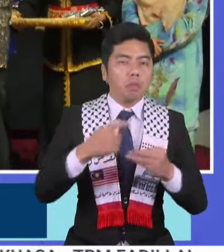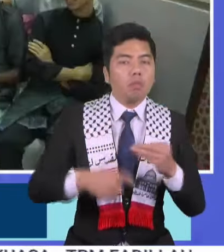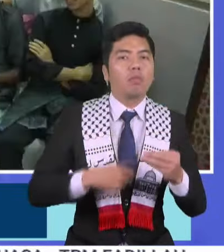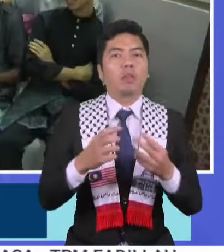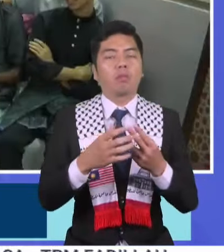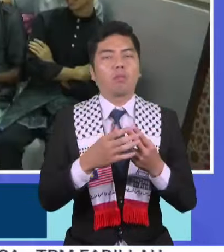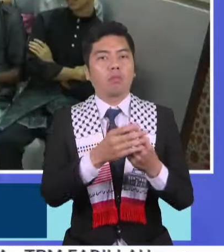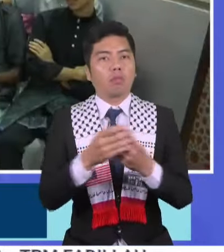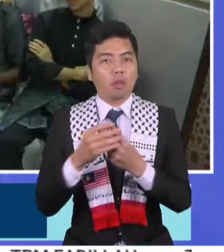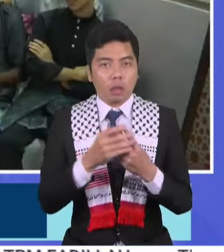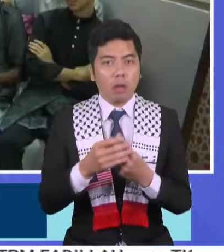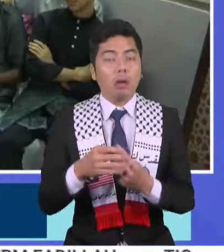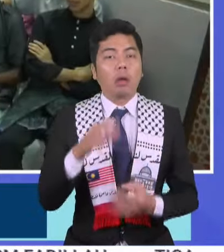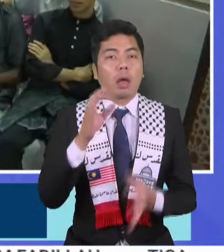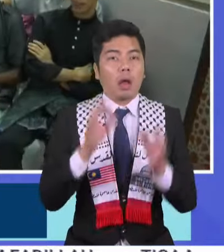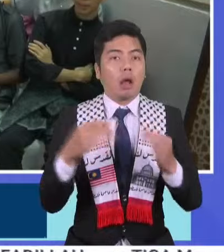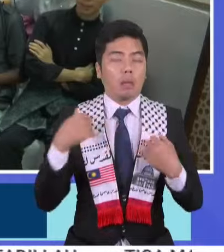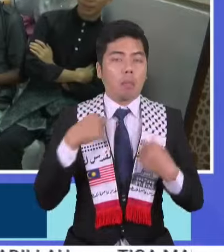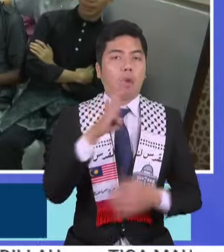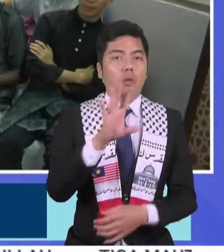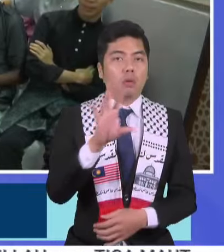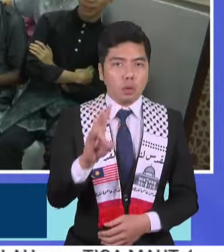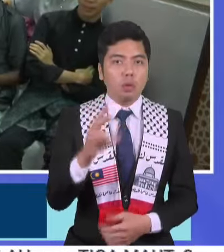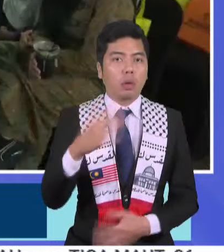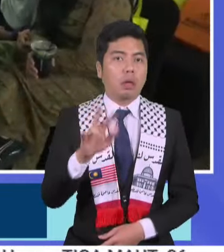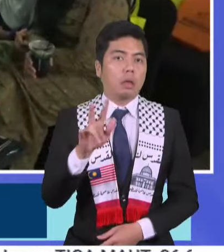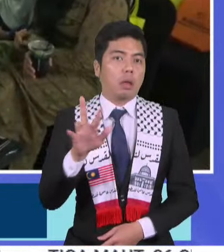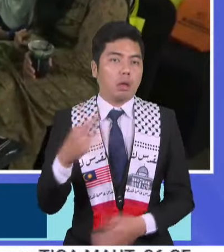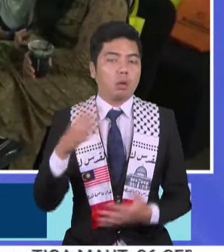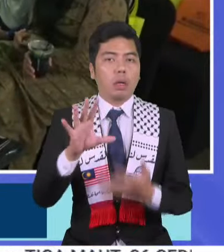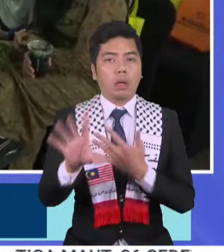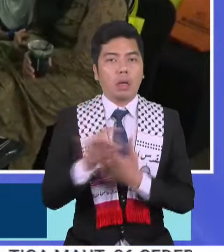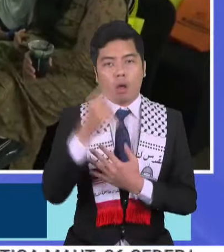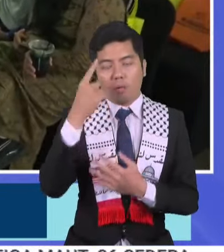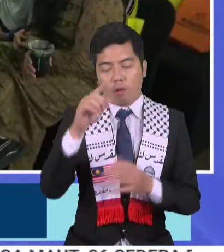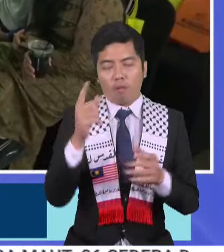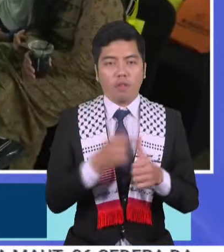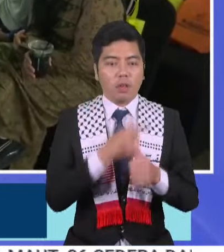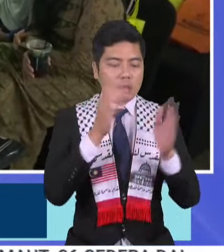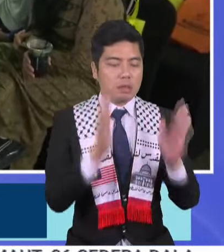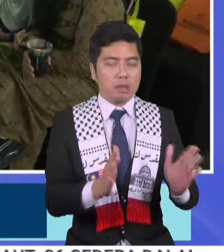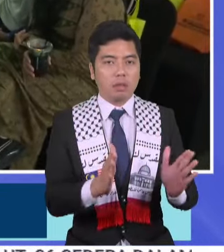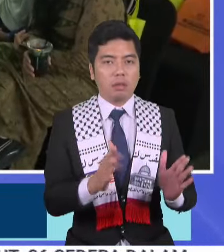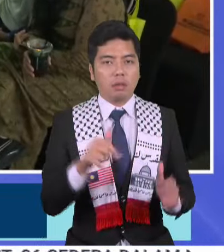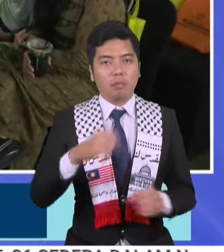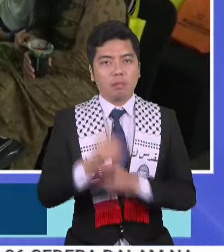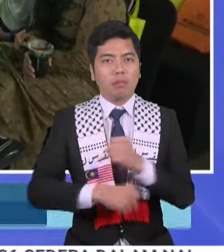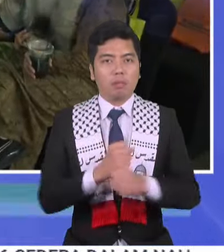isu berkait 3R dikesan menerusi sistem tersebut pada suku pertama tahun ini.